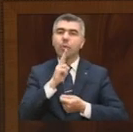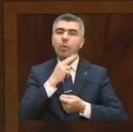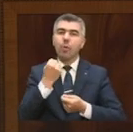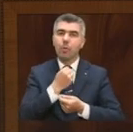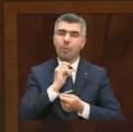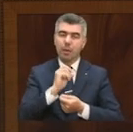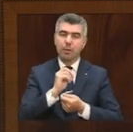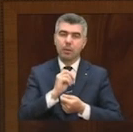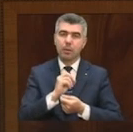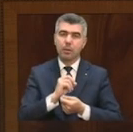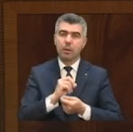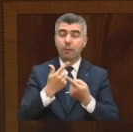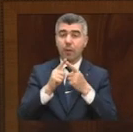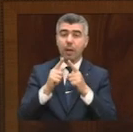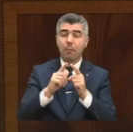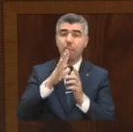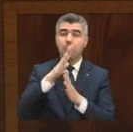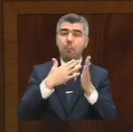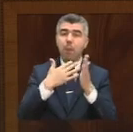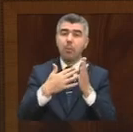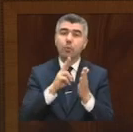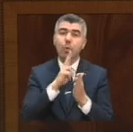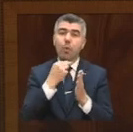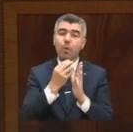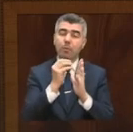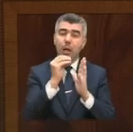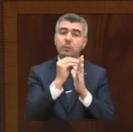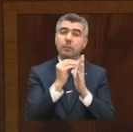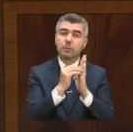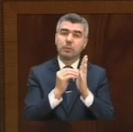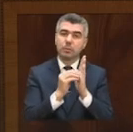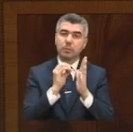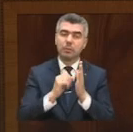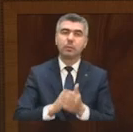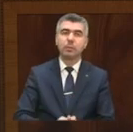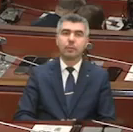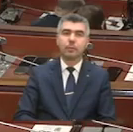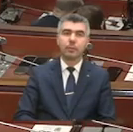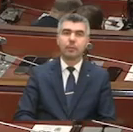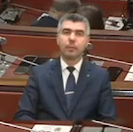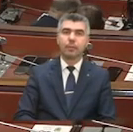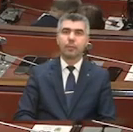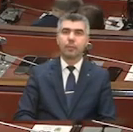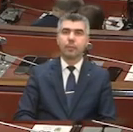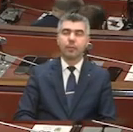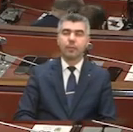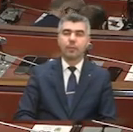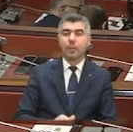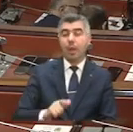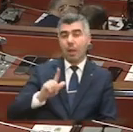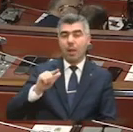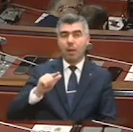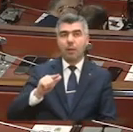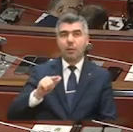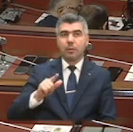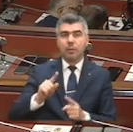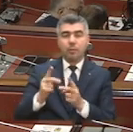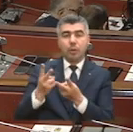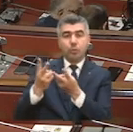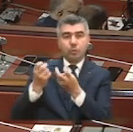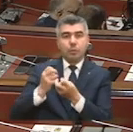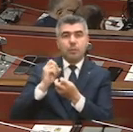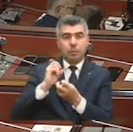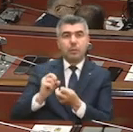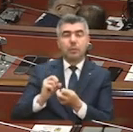بالالتزامات ديال البرنامج الحكومي يعني كان الاستقطاب من